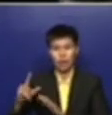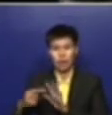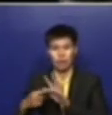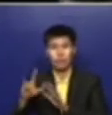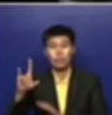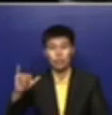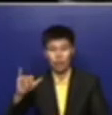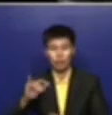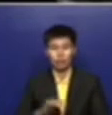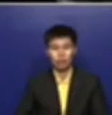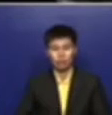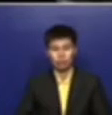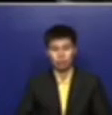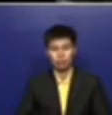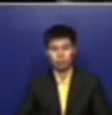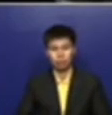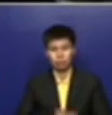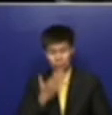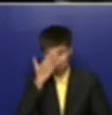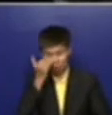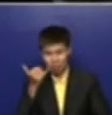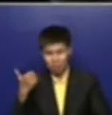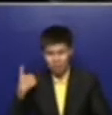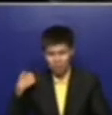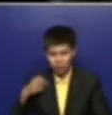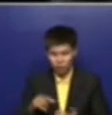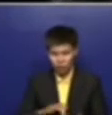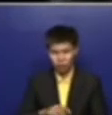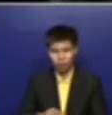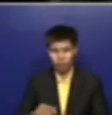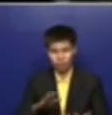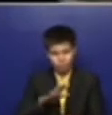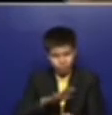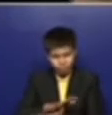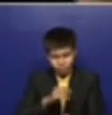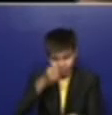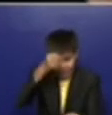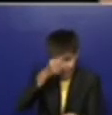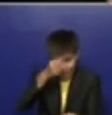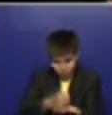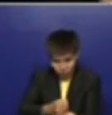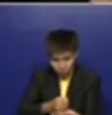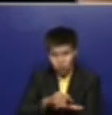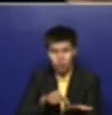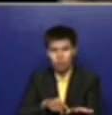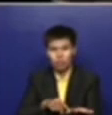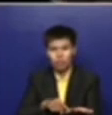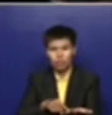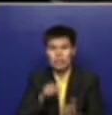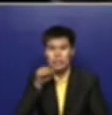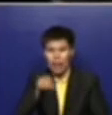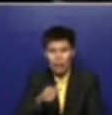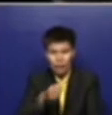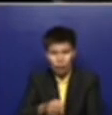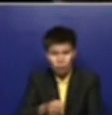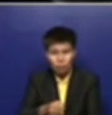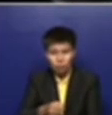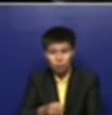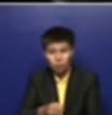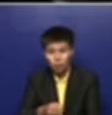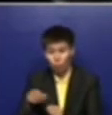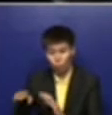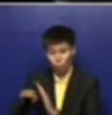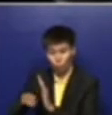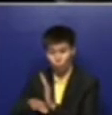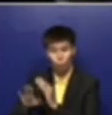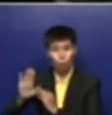ทำไมถึงมีหนังสือสั่งการออกมาแบบนี้เป็นนโยบายของท่านนายกรัฐมนตรีใช่หรือไม่